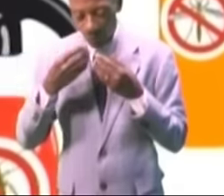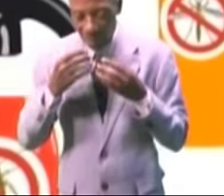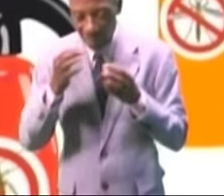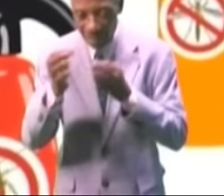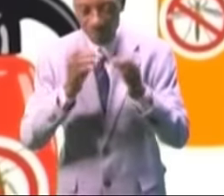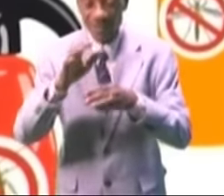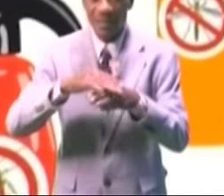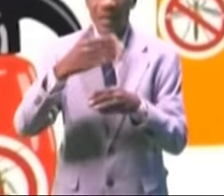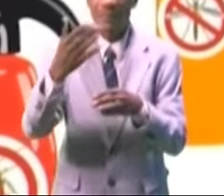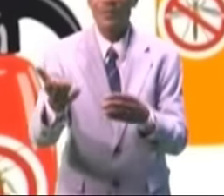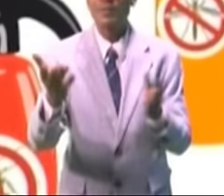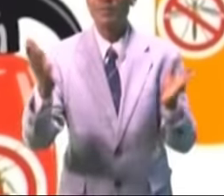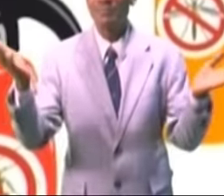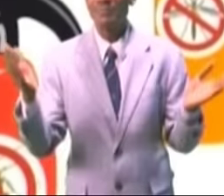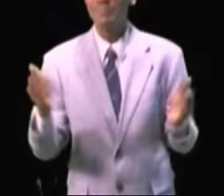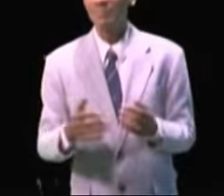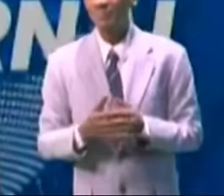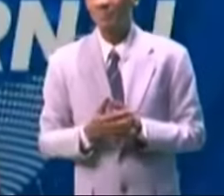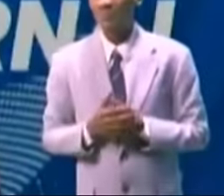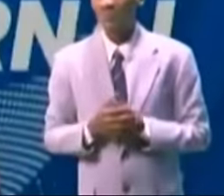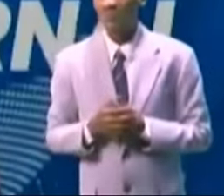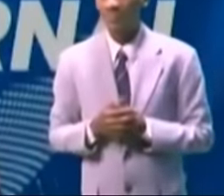de la population.